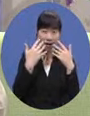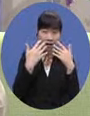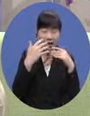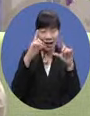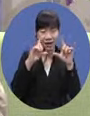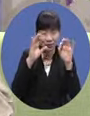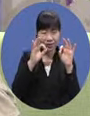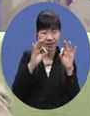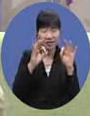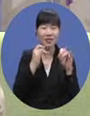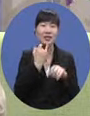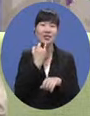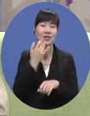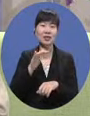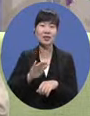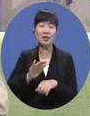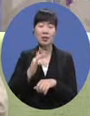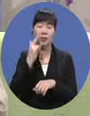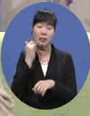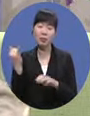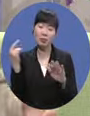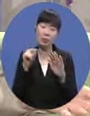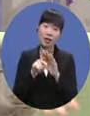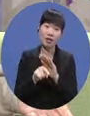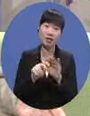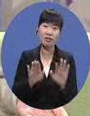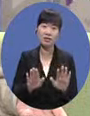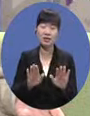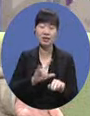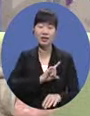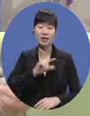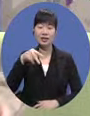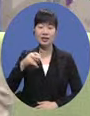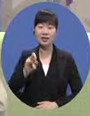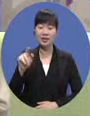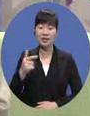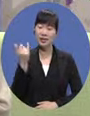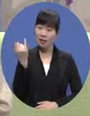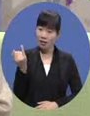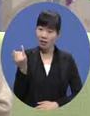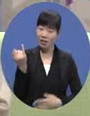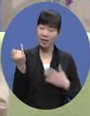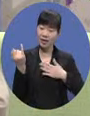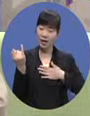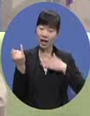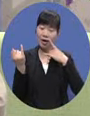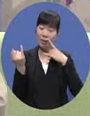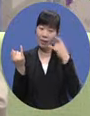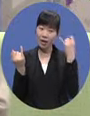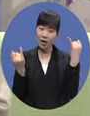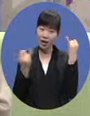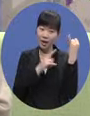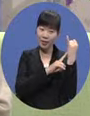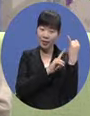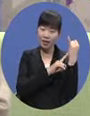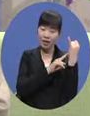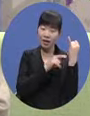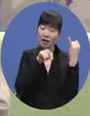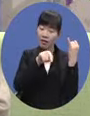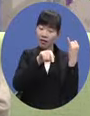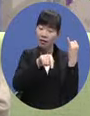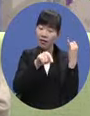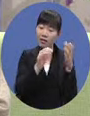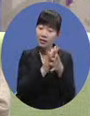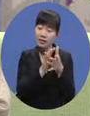그런데요. 가서 이제 부모가 예를 들어 이제 승현이면, 나 승현이 엄마인데 너 승현이하고